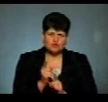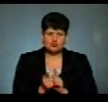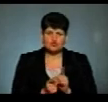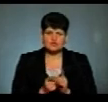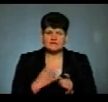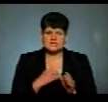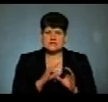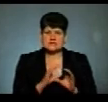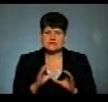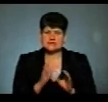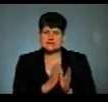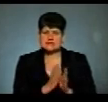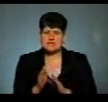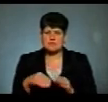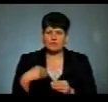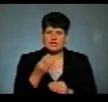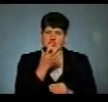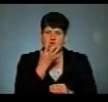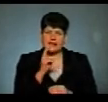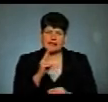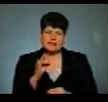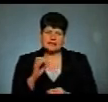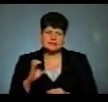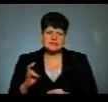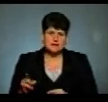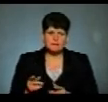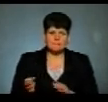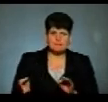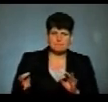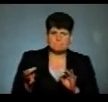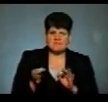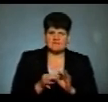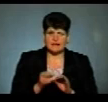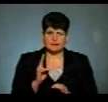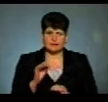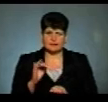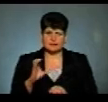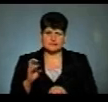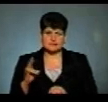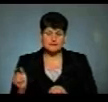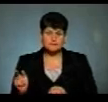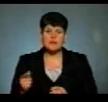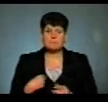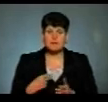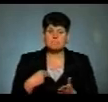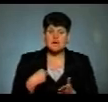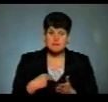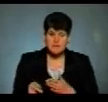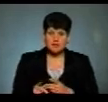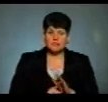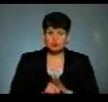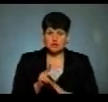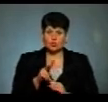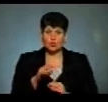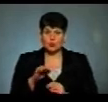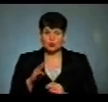нашої системи подачі кисню і підвели кисень. Ми придбали, на початку лютого